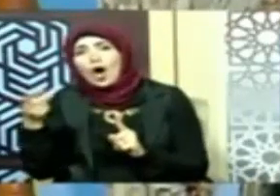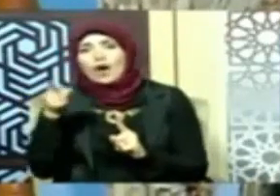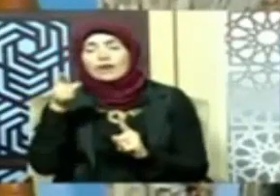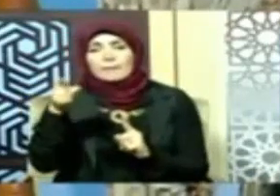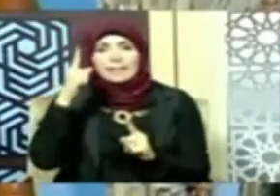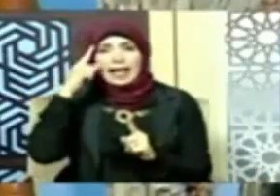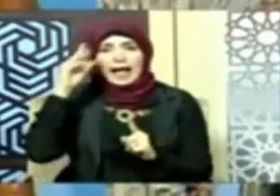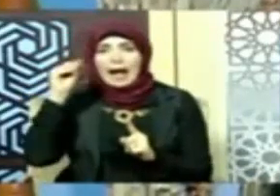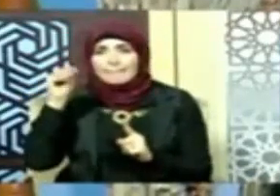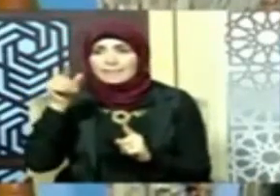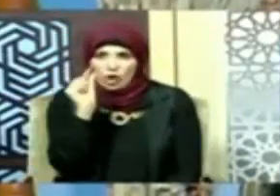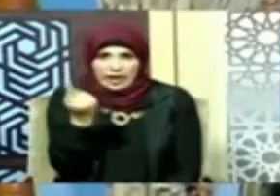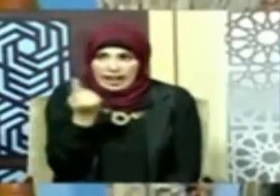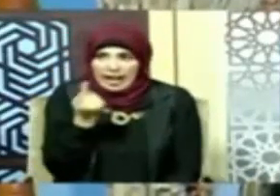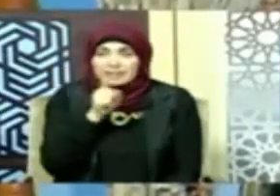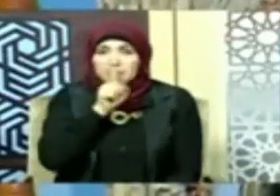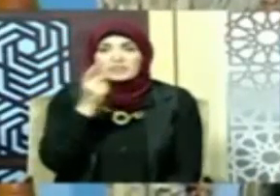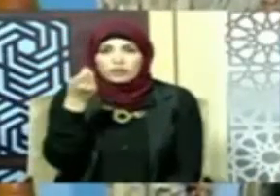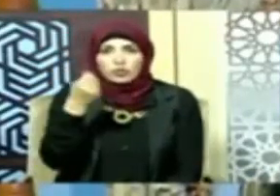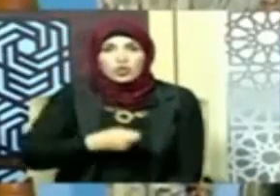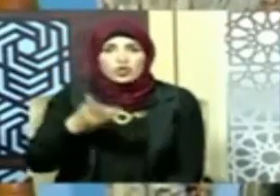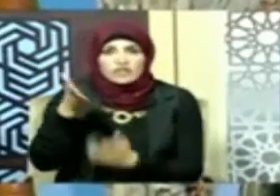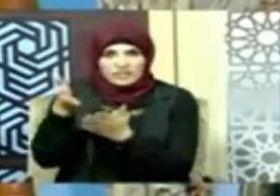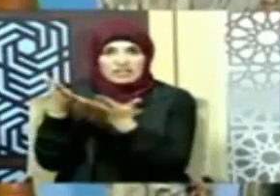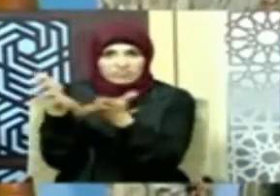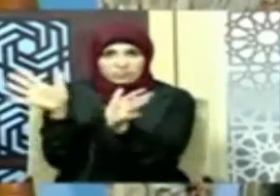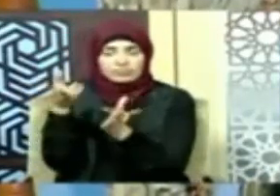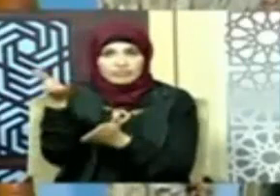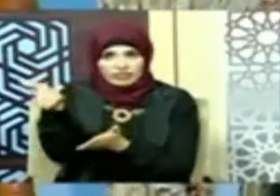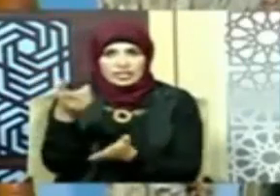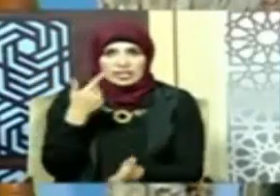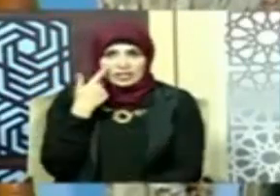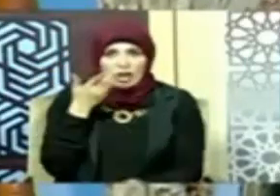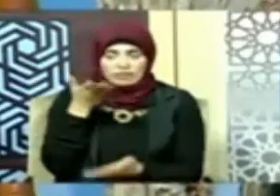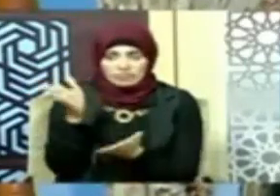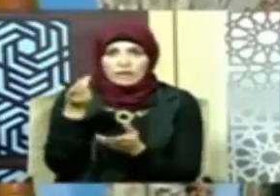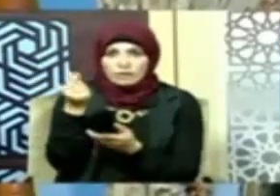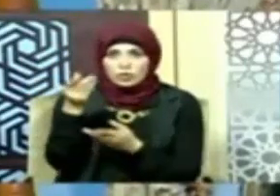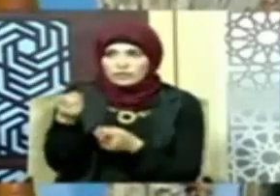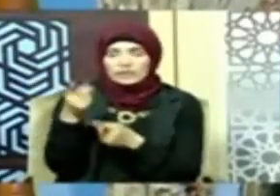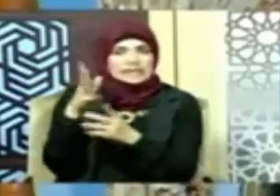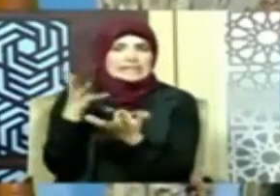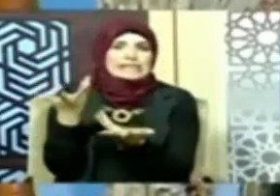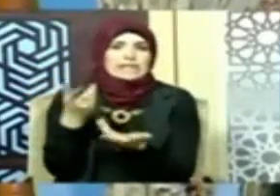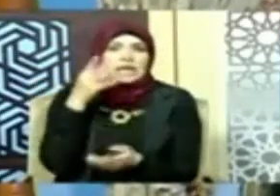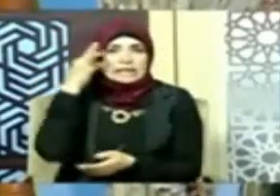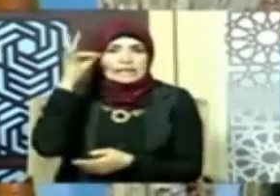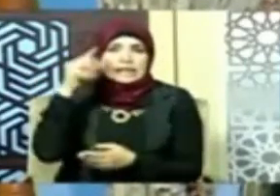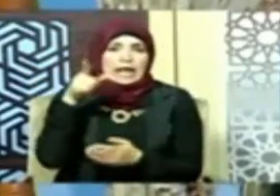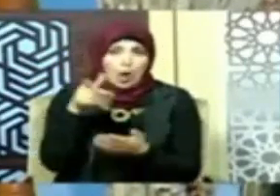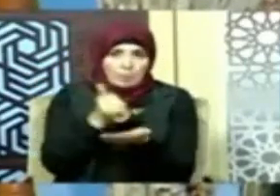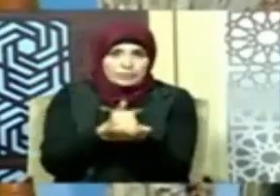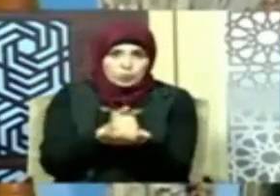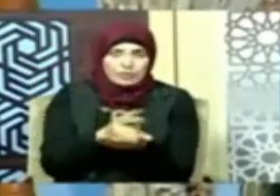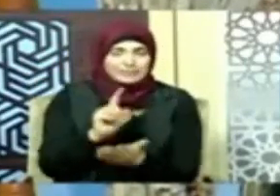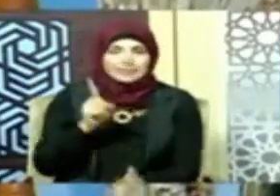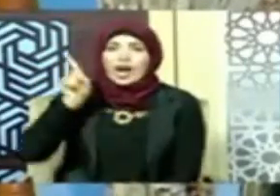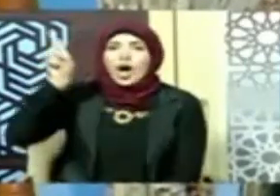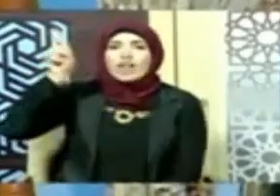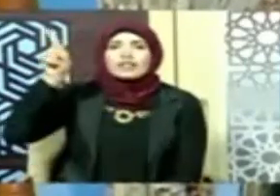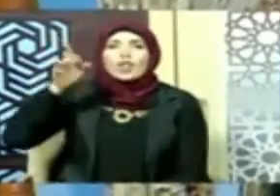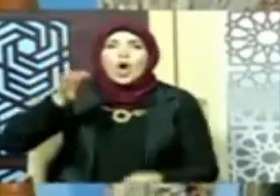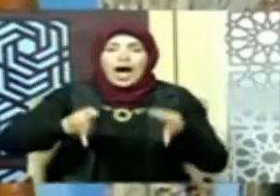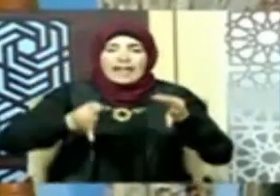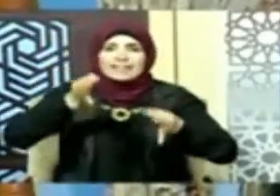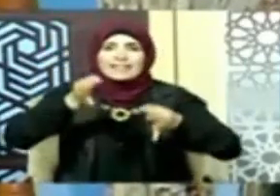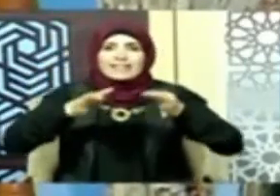من الزكاة وقد وسع عليه في ماله ورزقه وولده. هذا من عدل الله،